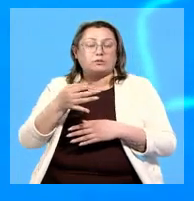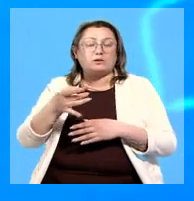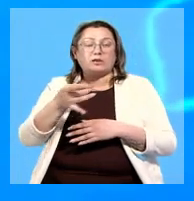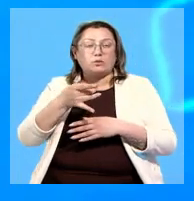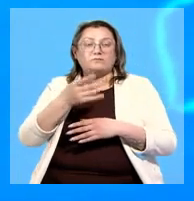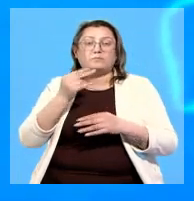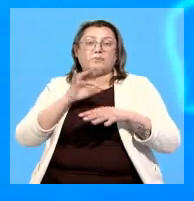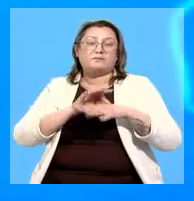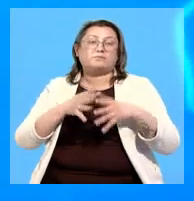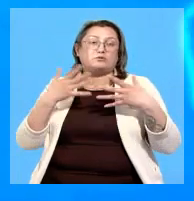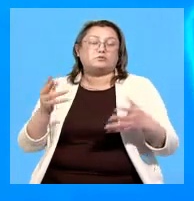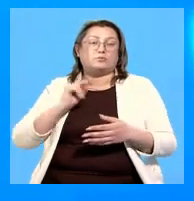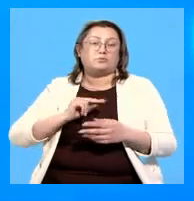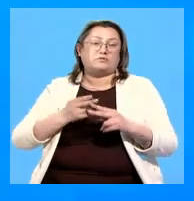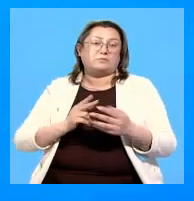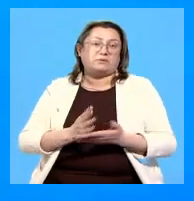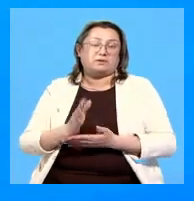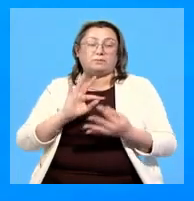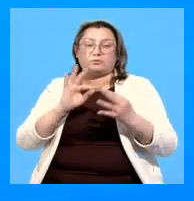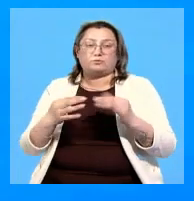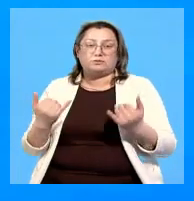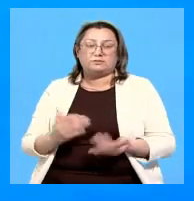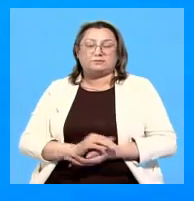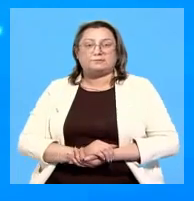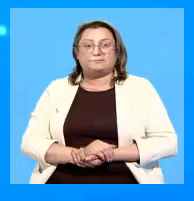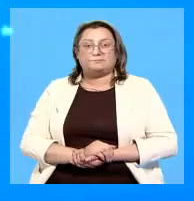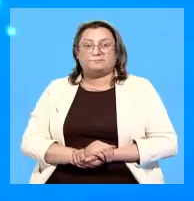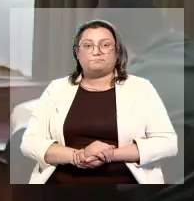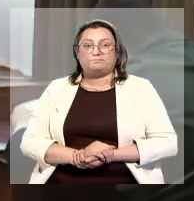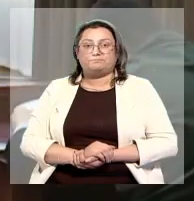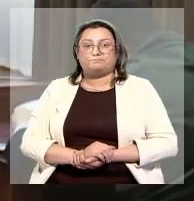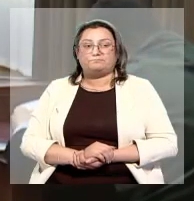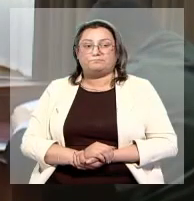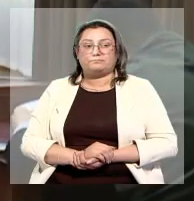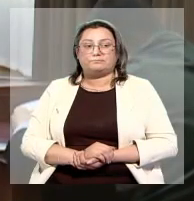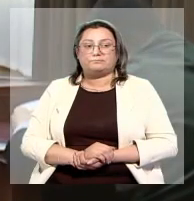предстоит провести большую работу в этом направлении. Подробности в нашем материале.